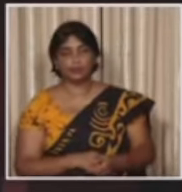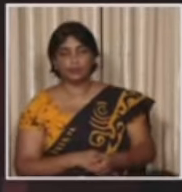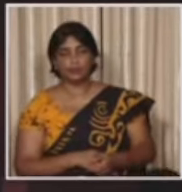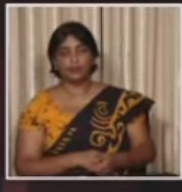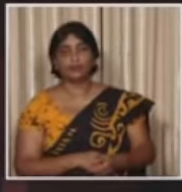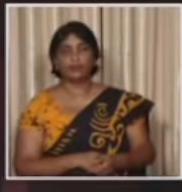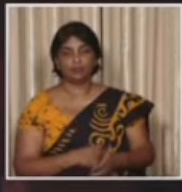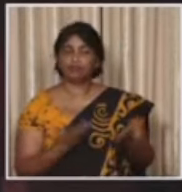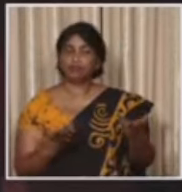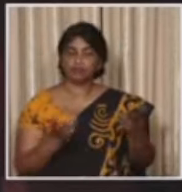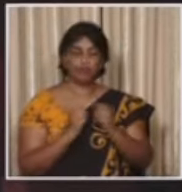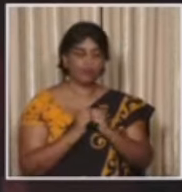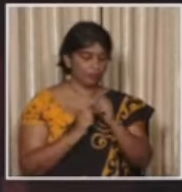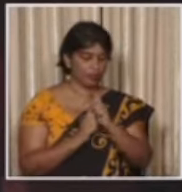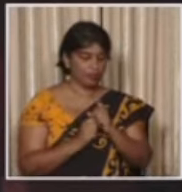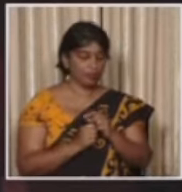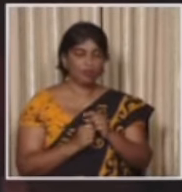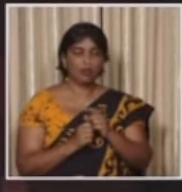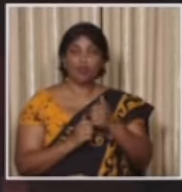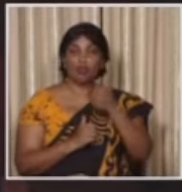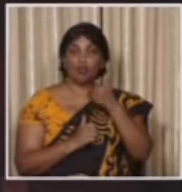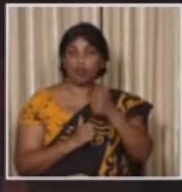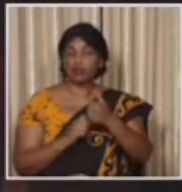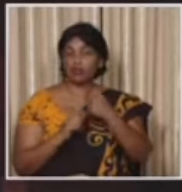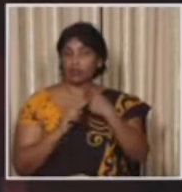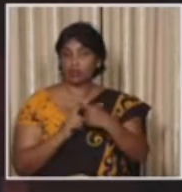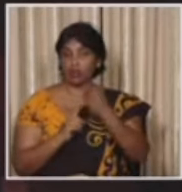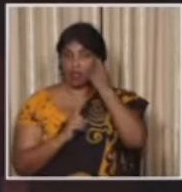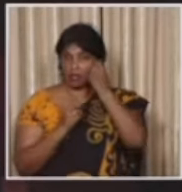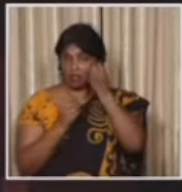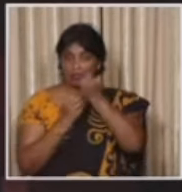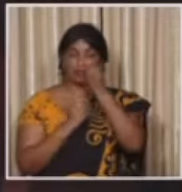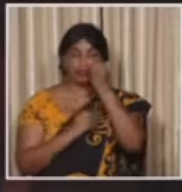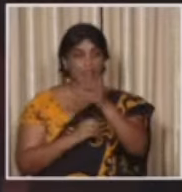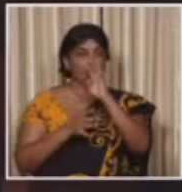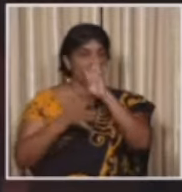ඒක තමයි සිද්ධ වුණේ. සුභාරංචියක් දෙනවයි කියලා අයවැය කතාවෙන්